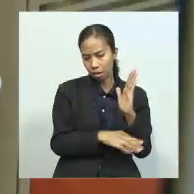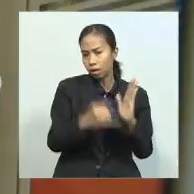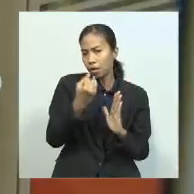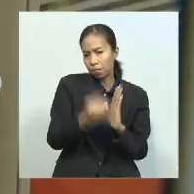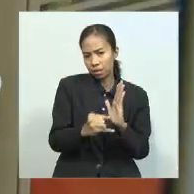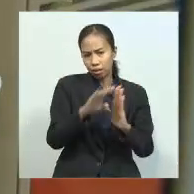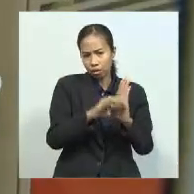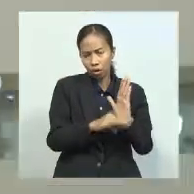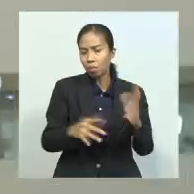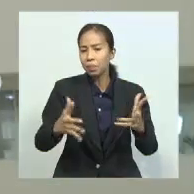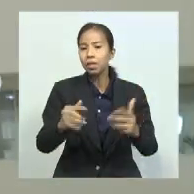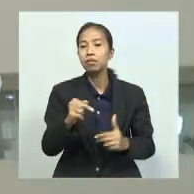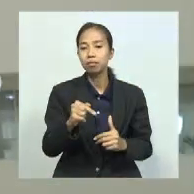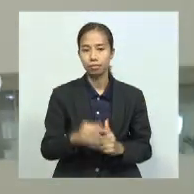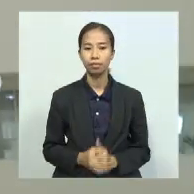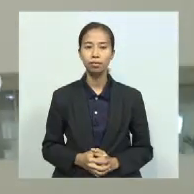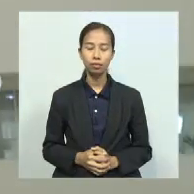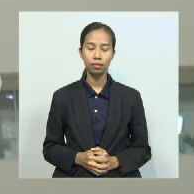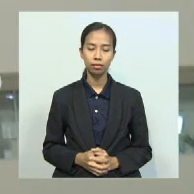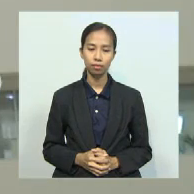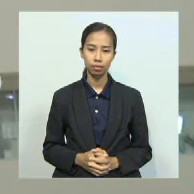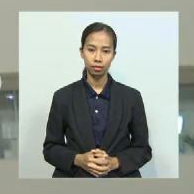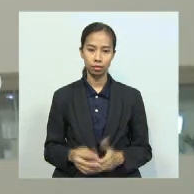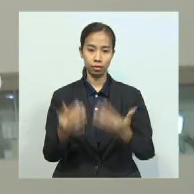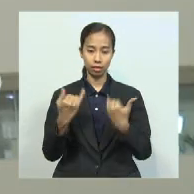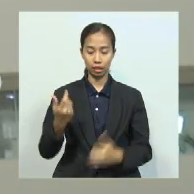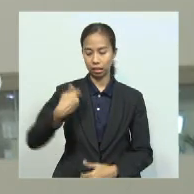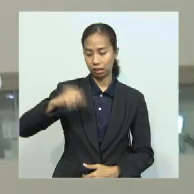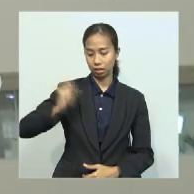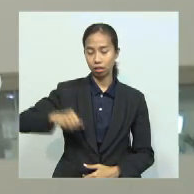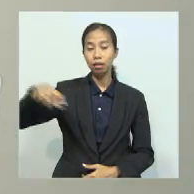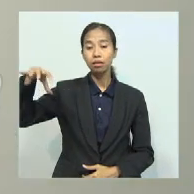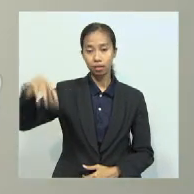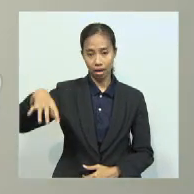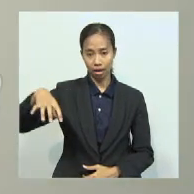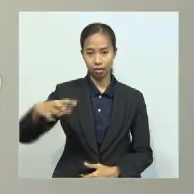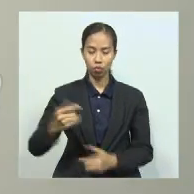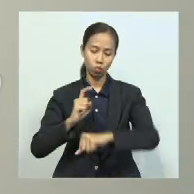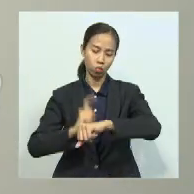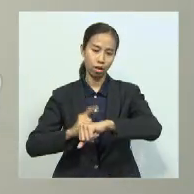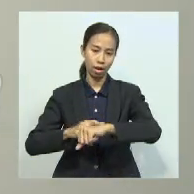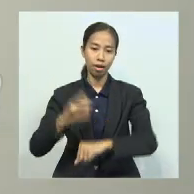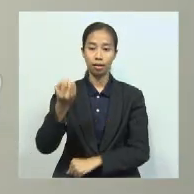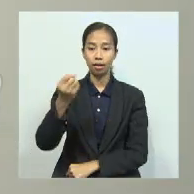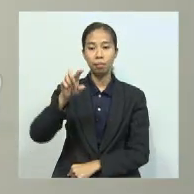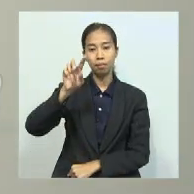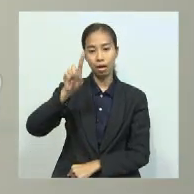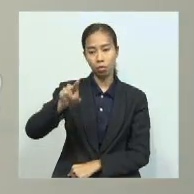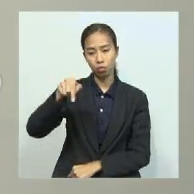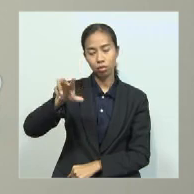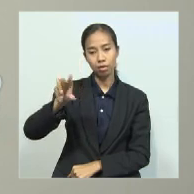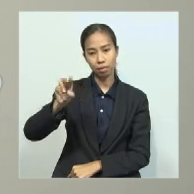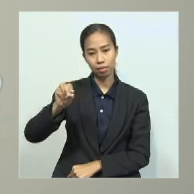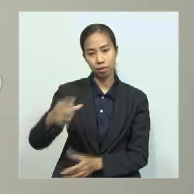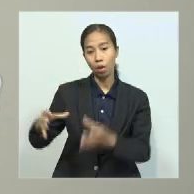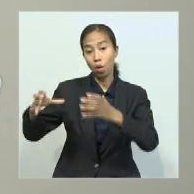ค่ะสำหรับแนวทางการพิจารณาของศาลรัฐธรรมนูญโดยในเวลา 13:30 นาทีองคณะ